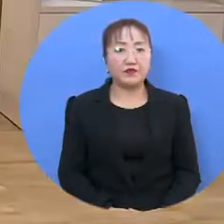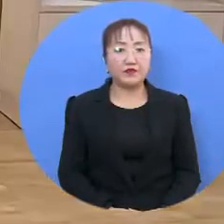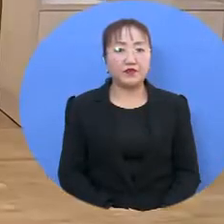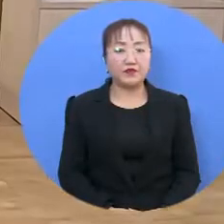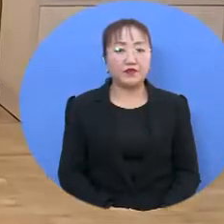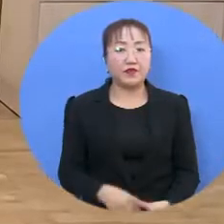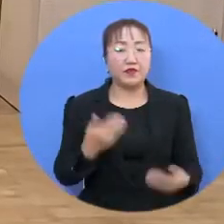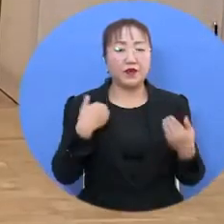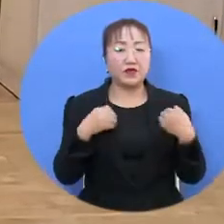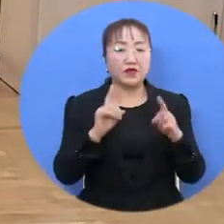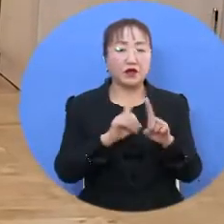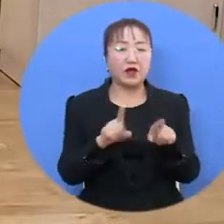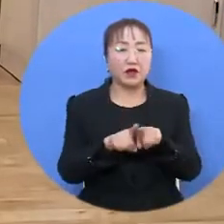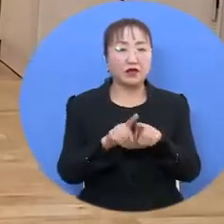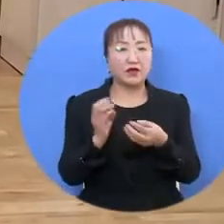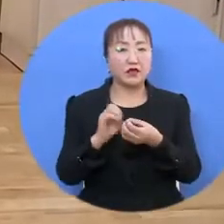багшаагаа дагаад хийгээрэй.